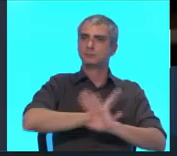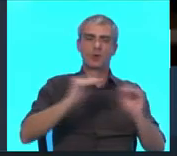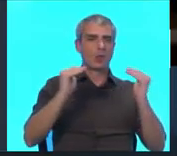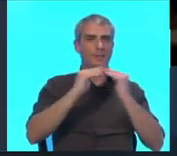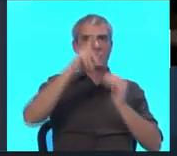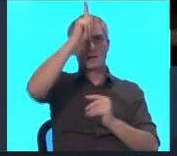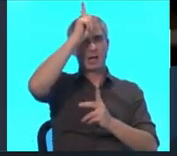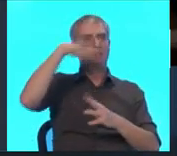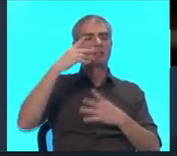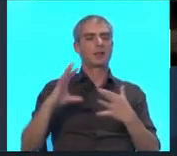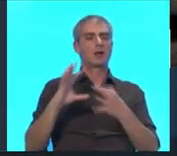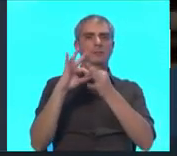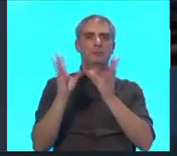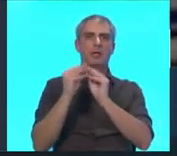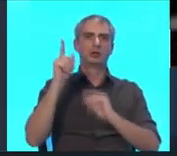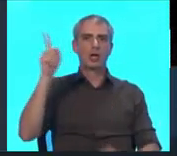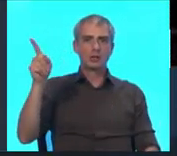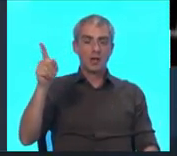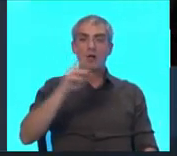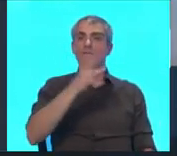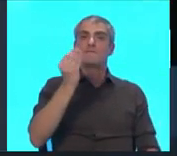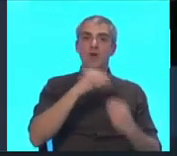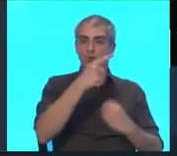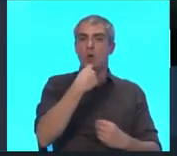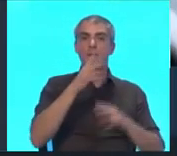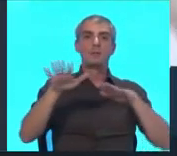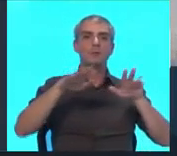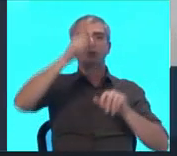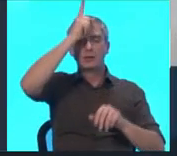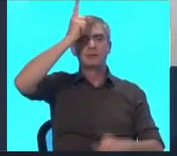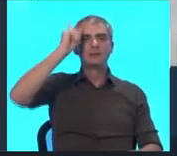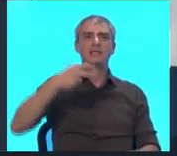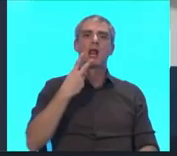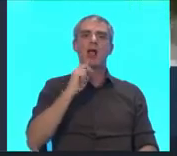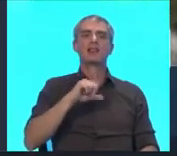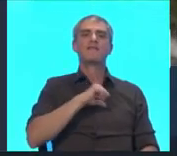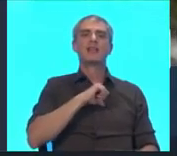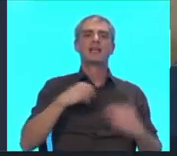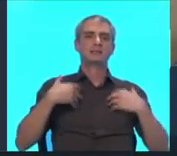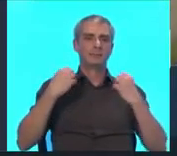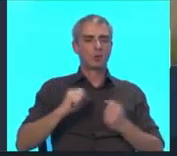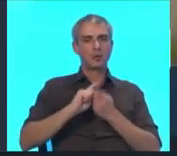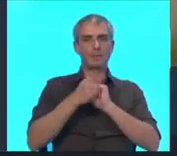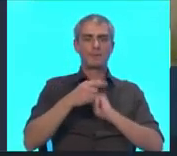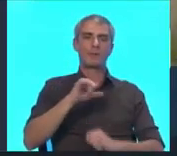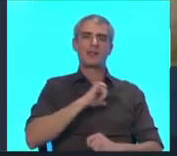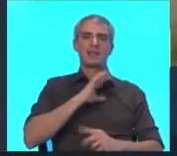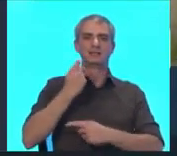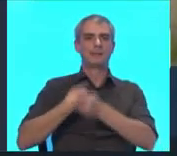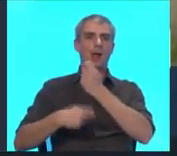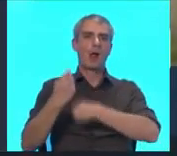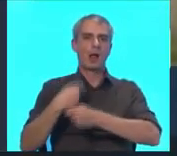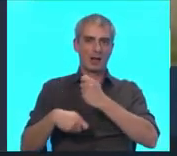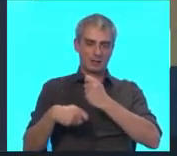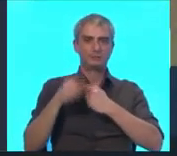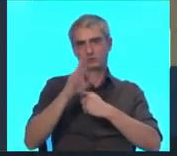בעצם בקשר איתה. עוד הוא אומר כי ממשלת גרמניה צריכה להעדיף אינטרסים ביטחוניים מדיניים על פני אינטרסים כלכליים. אלה